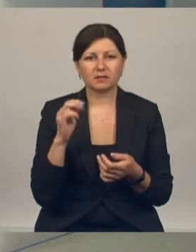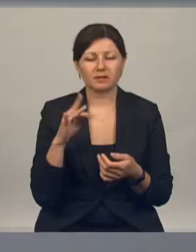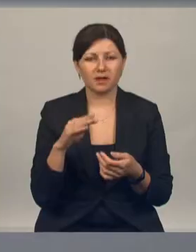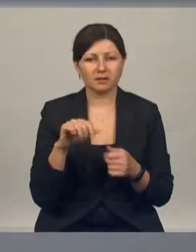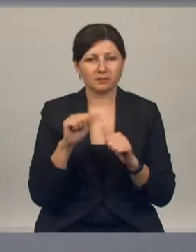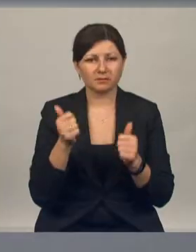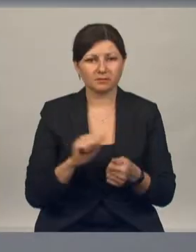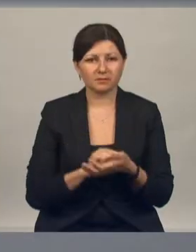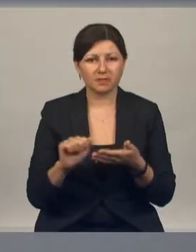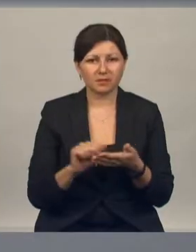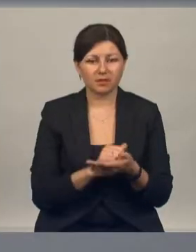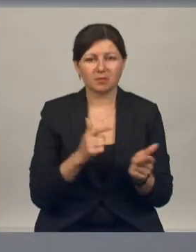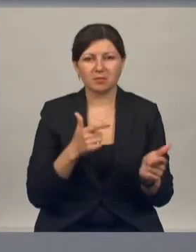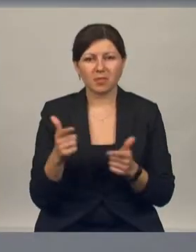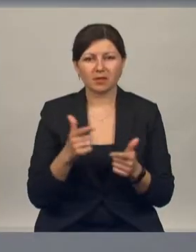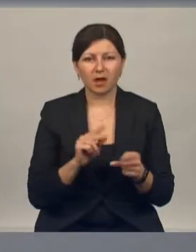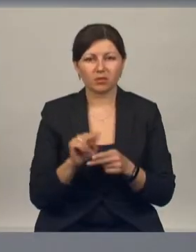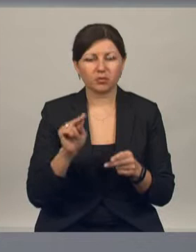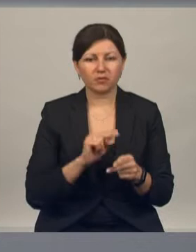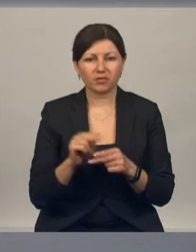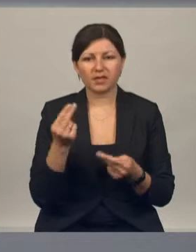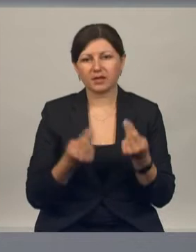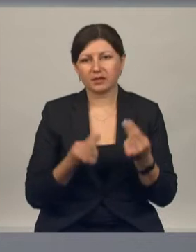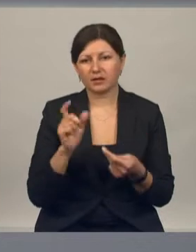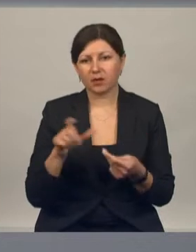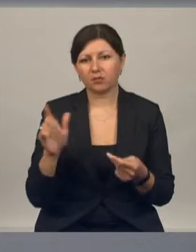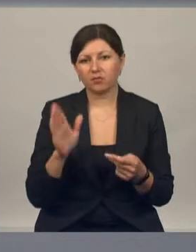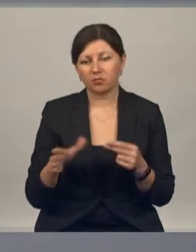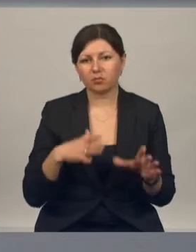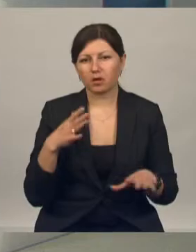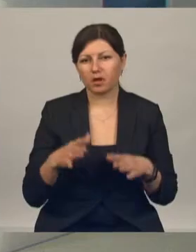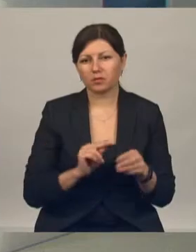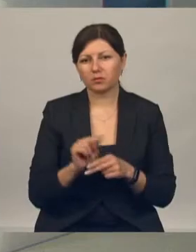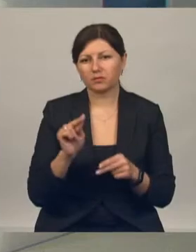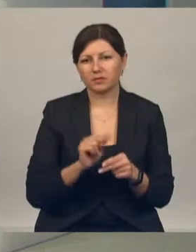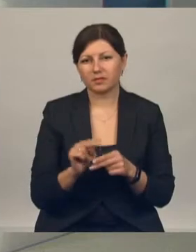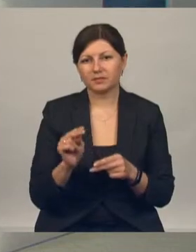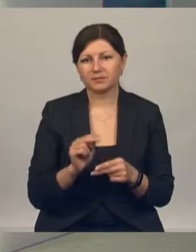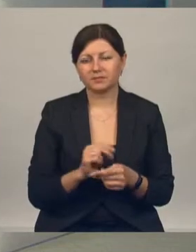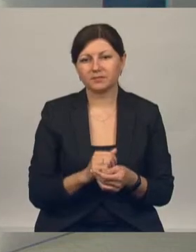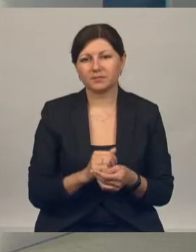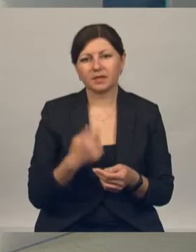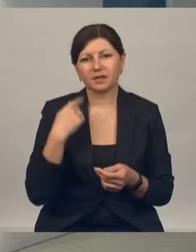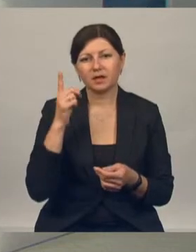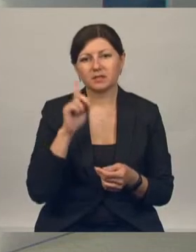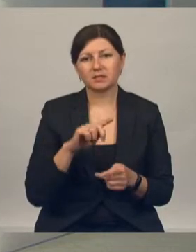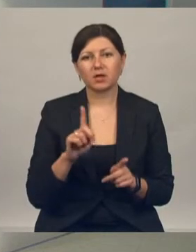подготовки игроков. И будем опираться на него и готовить игроков, конечно. Я знаю,